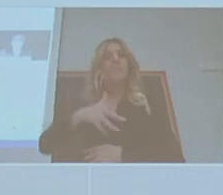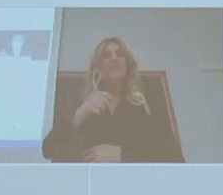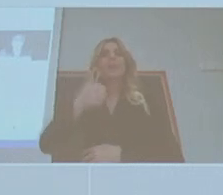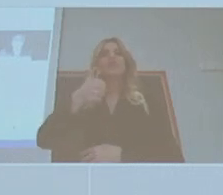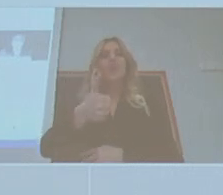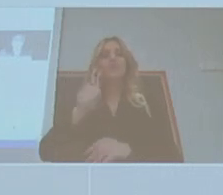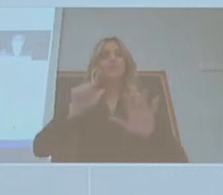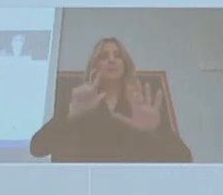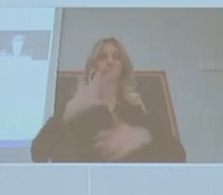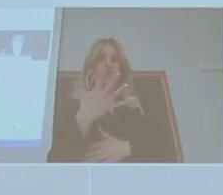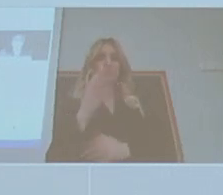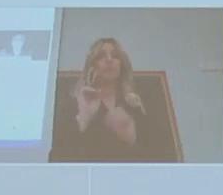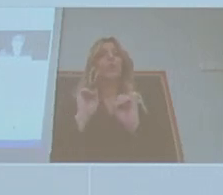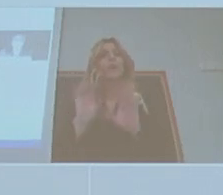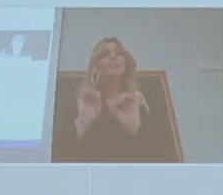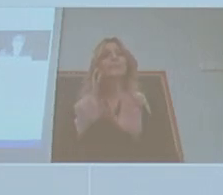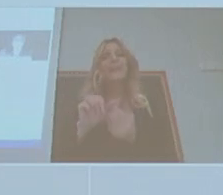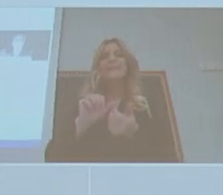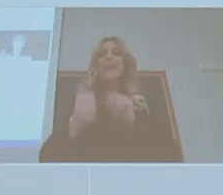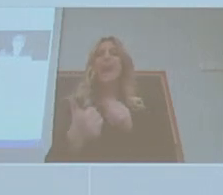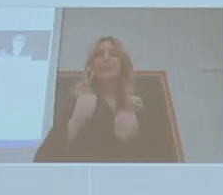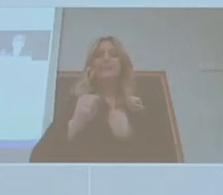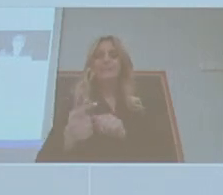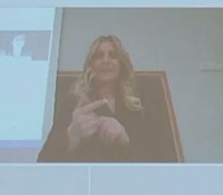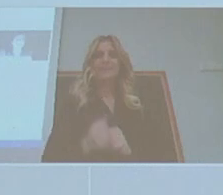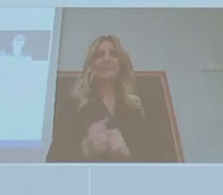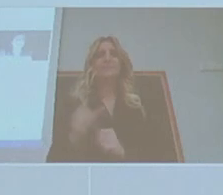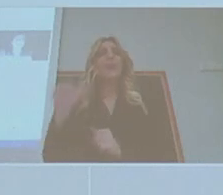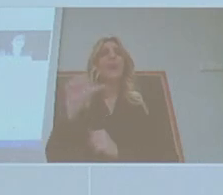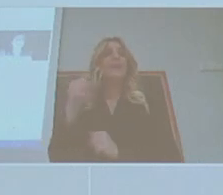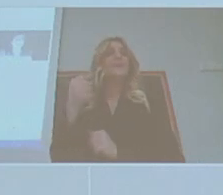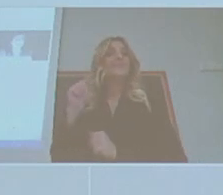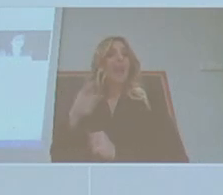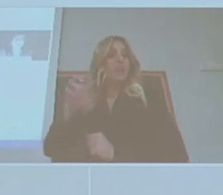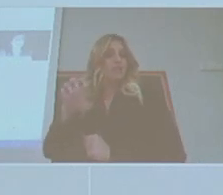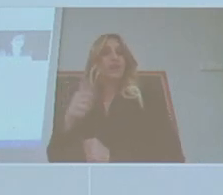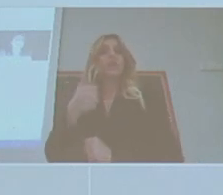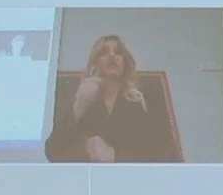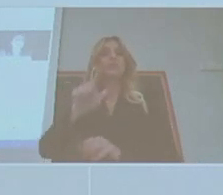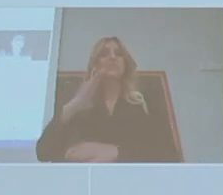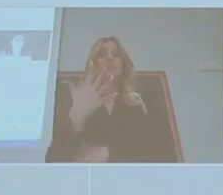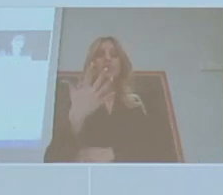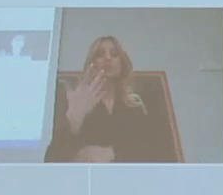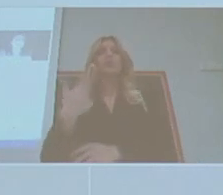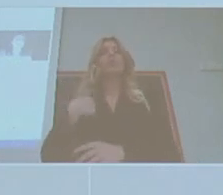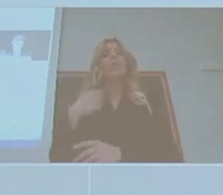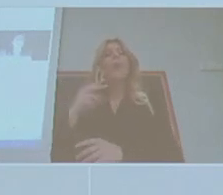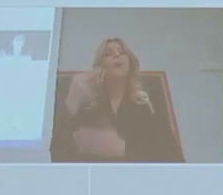1175 ore di didattica alternativa stage e 125 ore di project